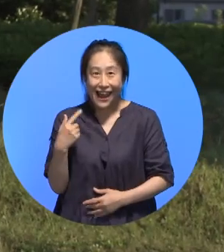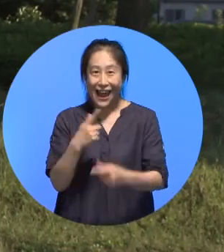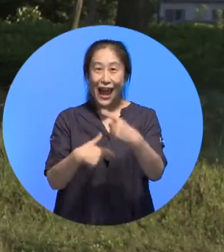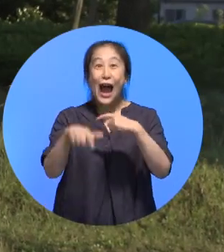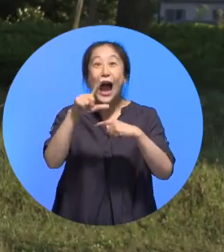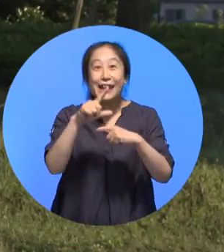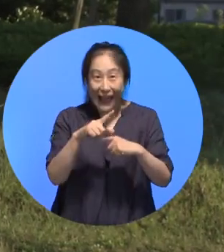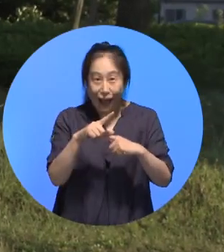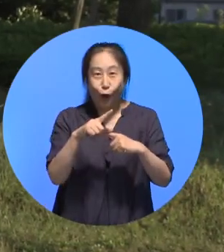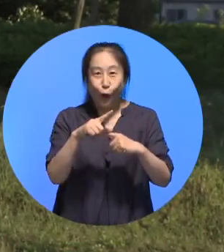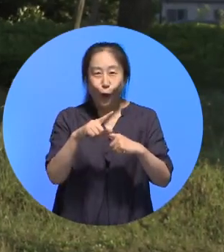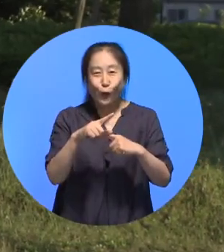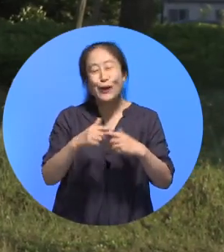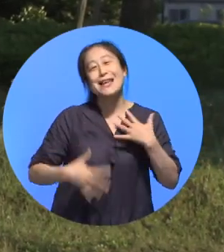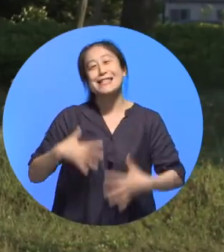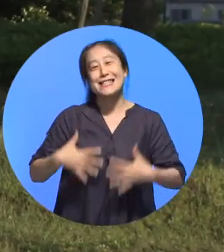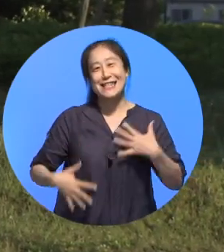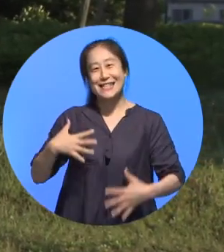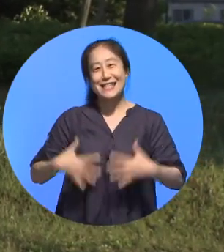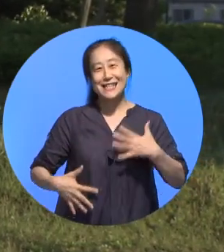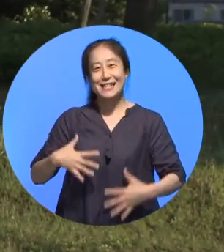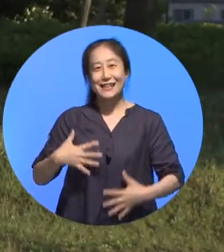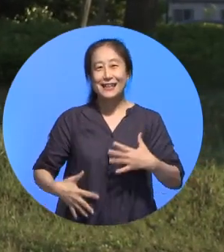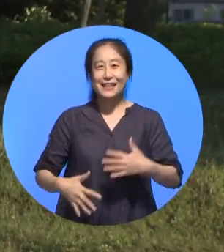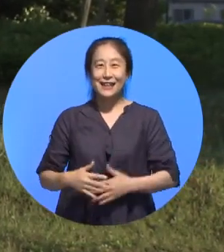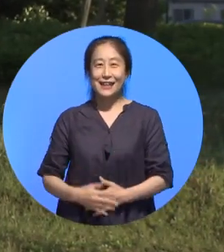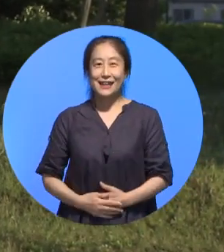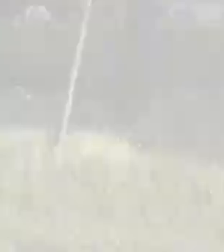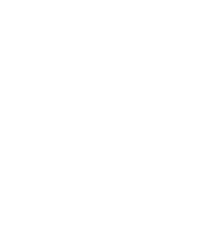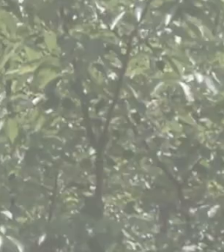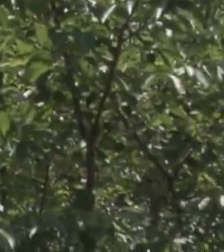たらまなお嬉しいなと思い